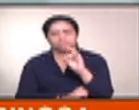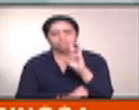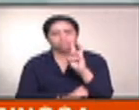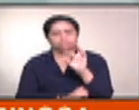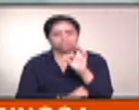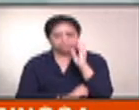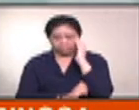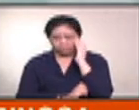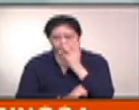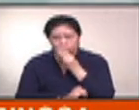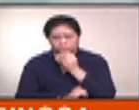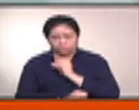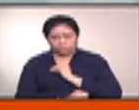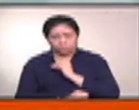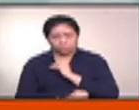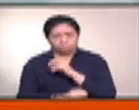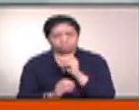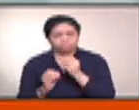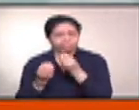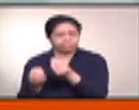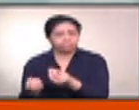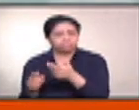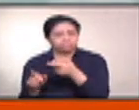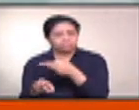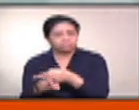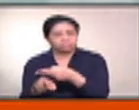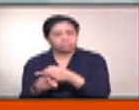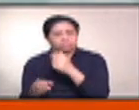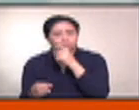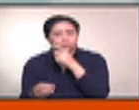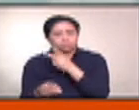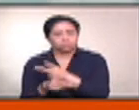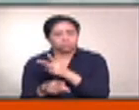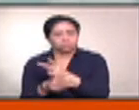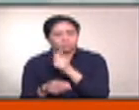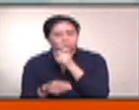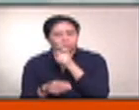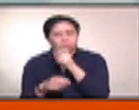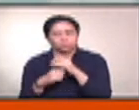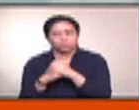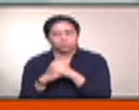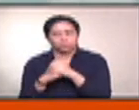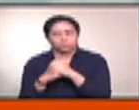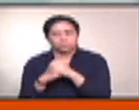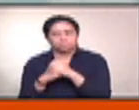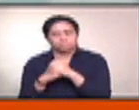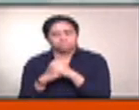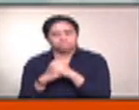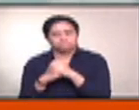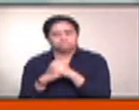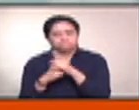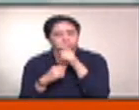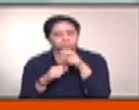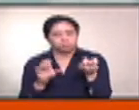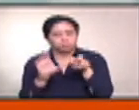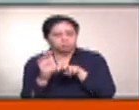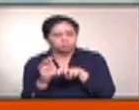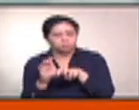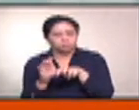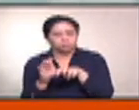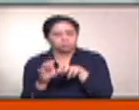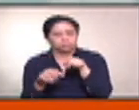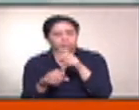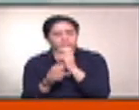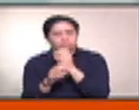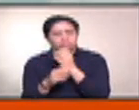SEK-769. So alam niyo ho ba kung kanino nakadetail yan, yung coaster na yan, o sino po yung ang mga pasahero ng